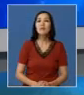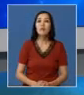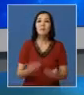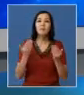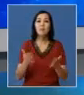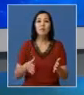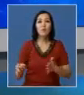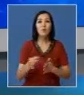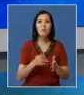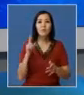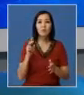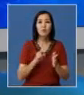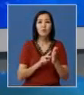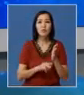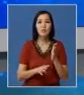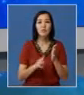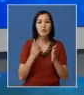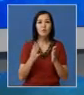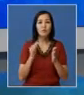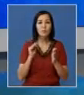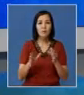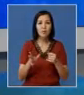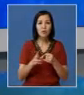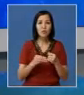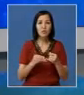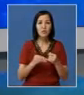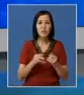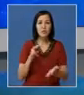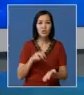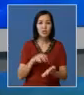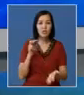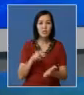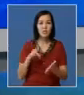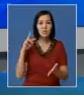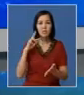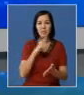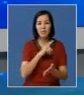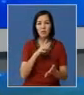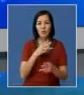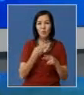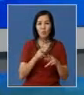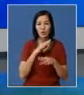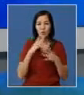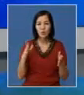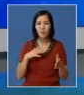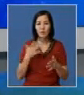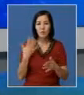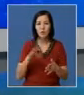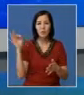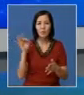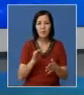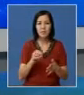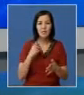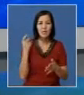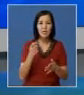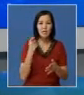Биыл облысымыздың 184 мың гектар алқабында үйірлі шегіртке тектес зиянкестердің дернәсілдері байқалған. Бүгінде оның